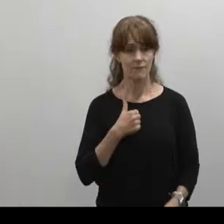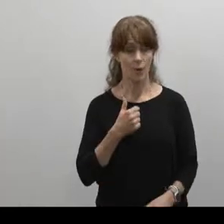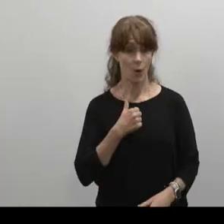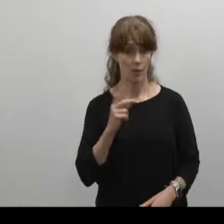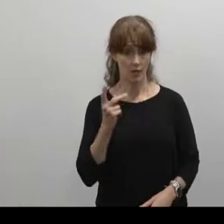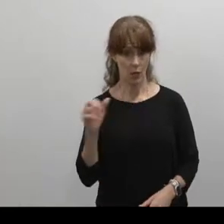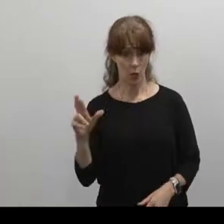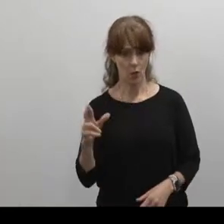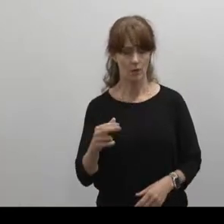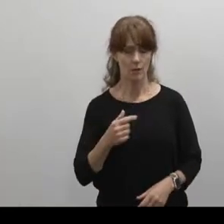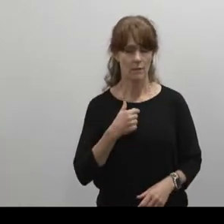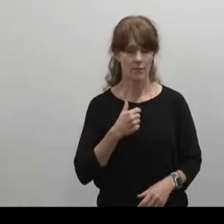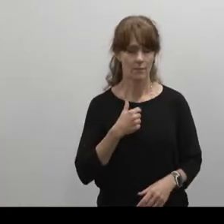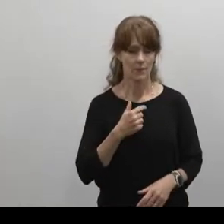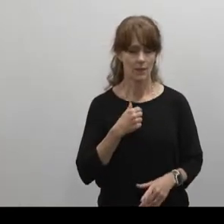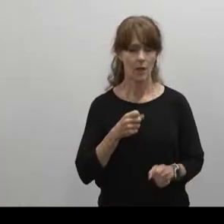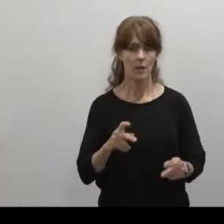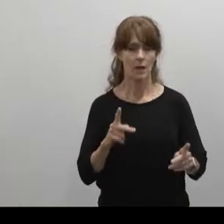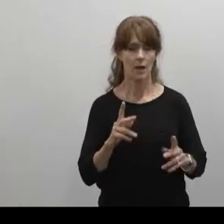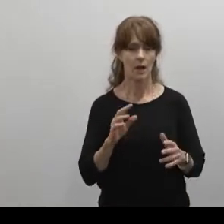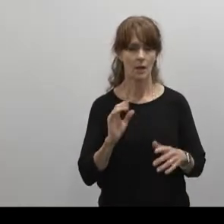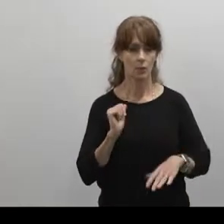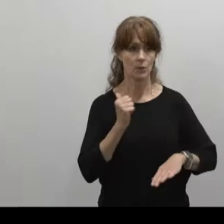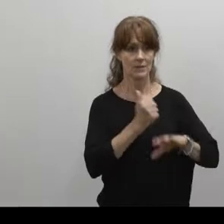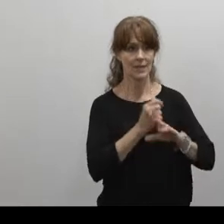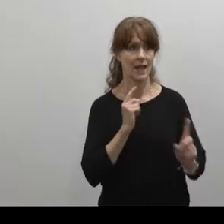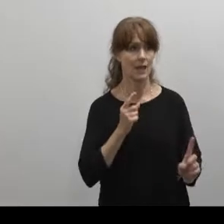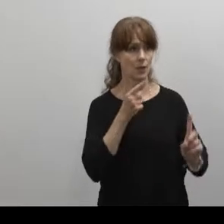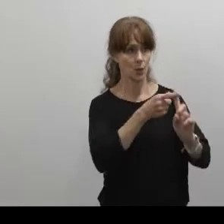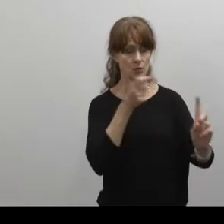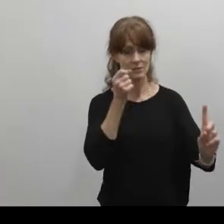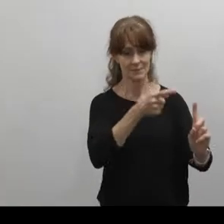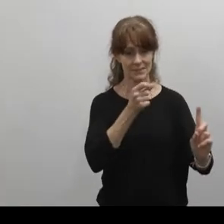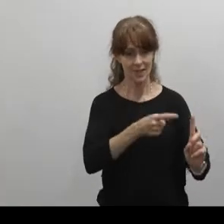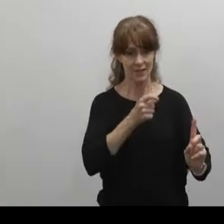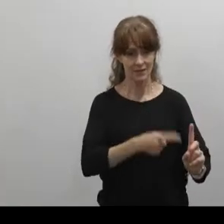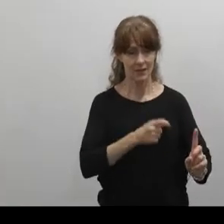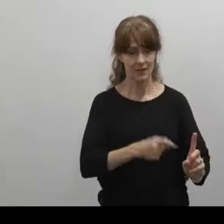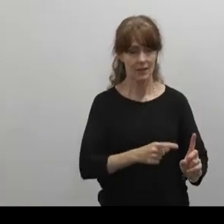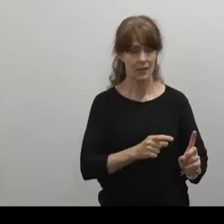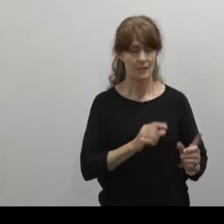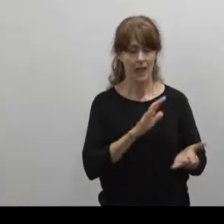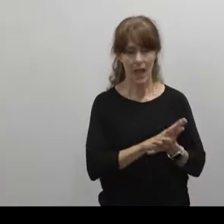xâm rạp khiếm chứ mình là rộng thà dương biên ọc ca cũng nông ca